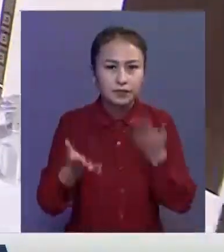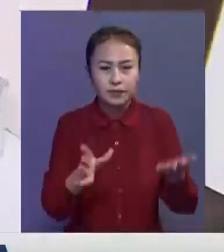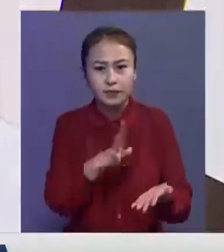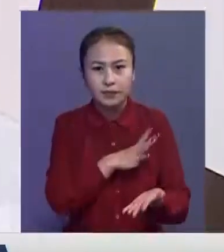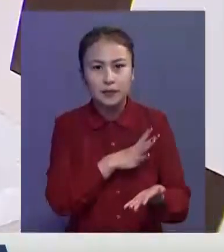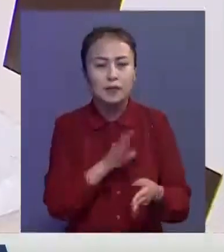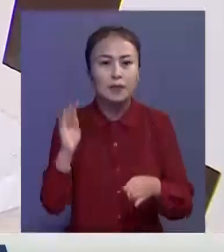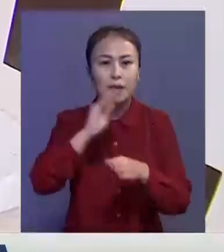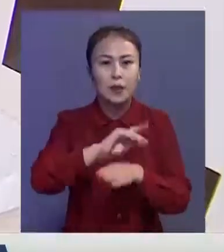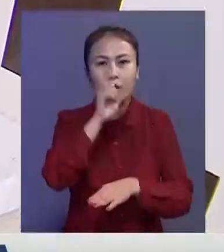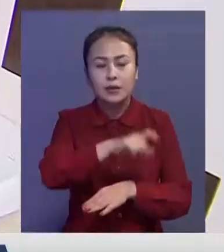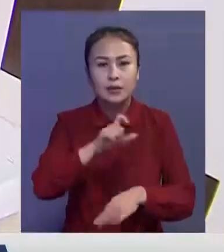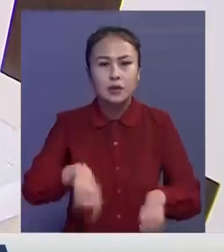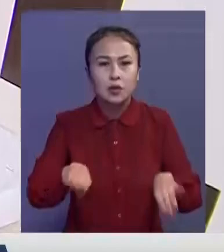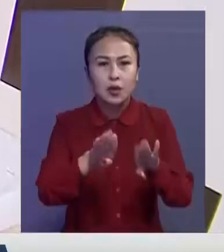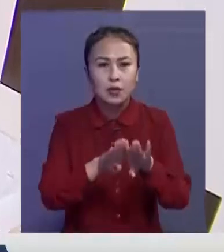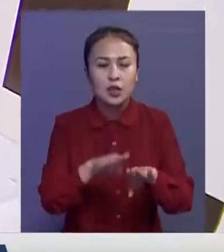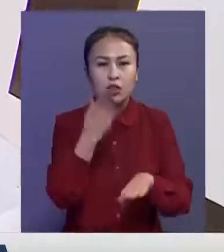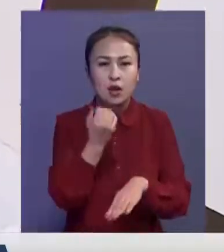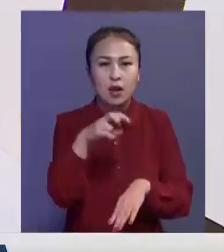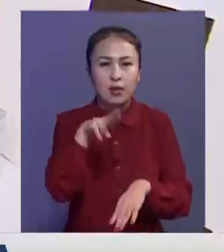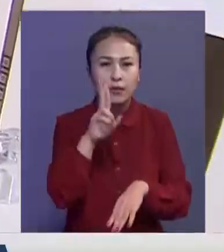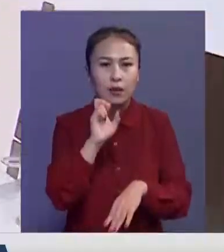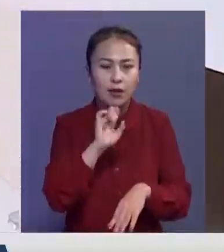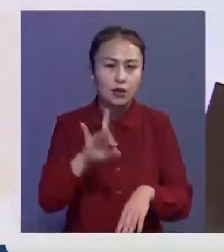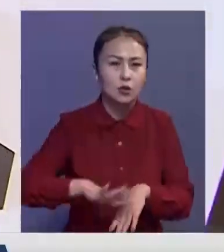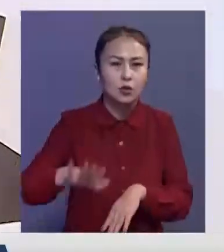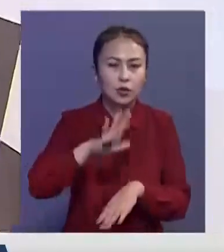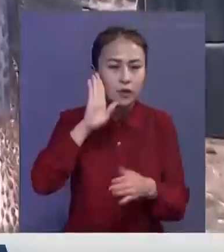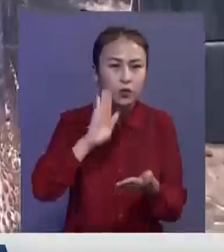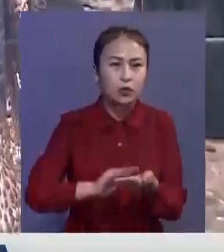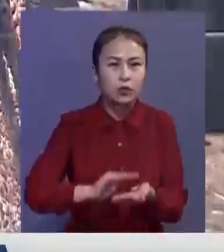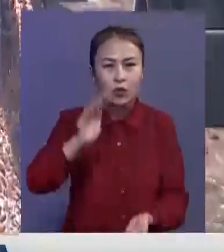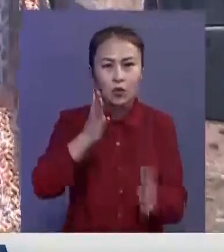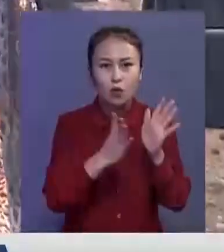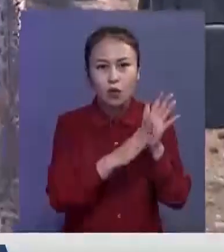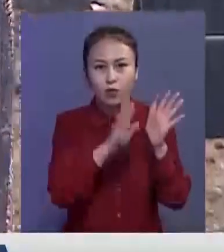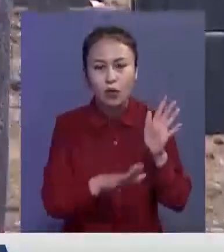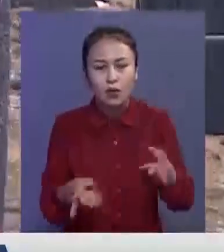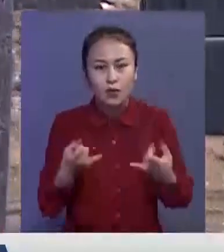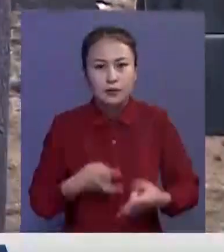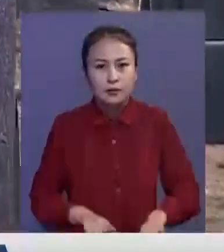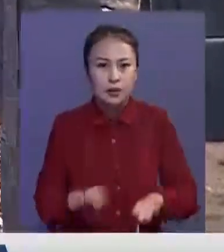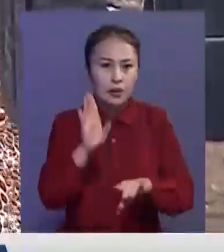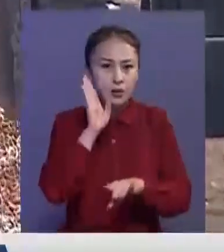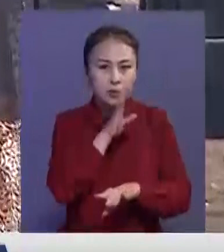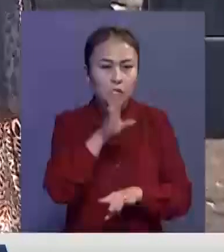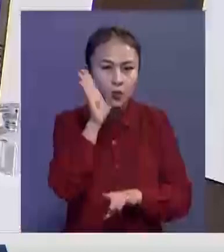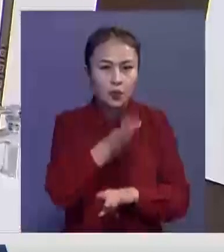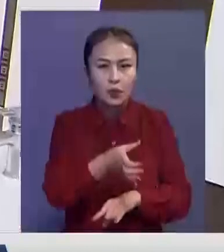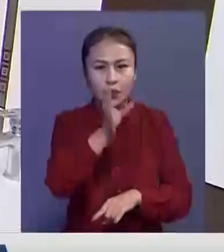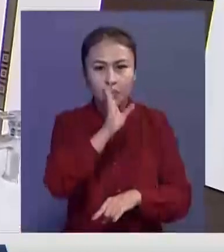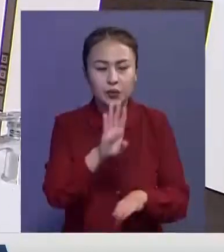секілді. Бұл кісі осы Шалқарда туып, Шалқарда өскен 9 баланы дүниеге әкелген анаға тұщы су